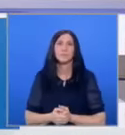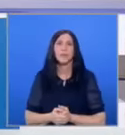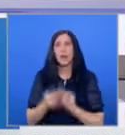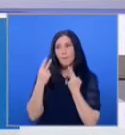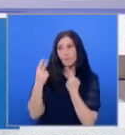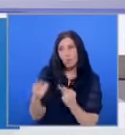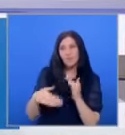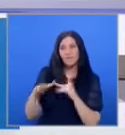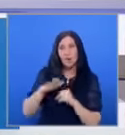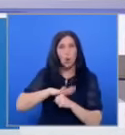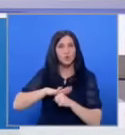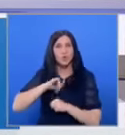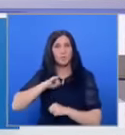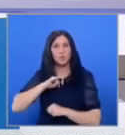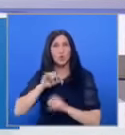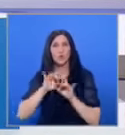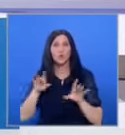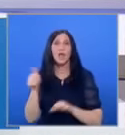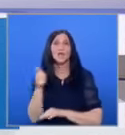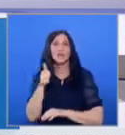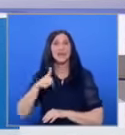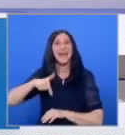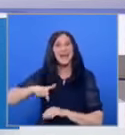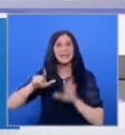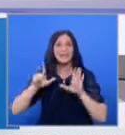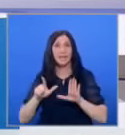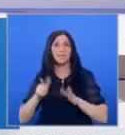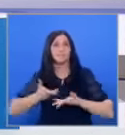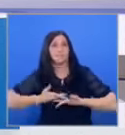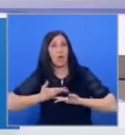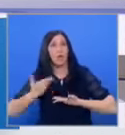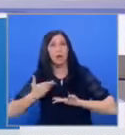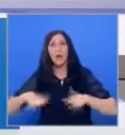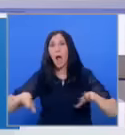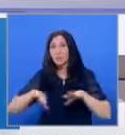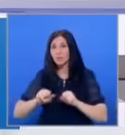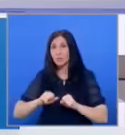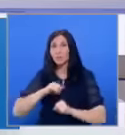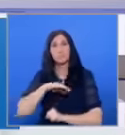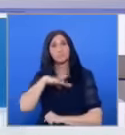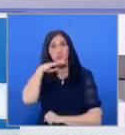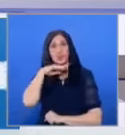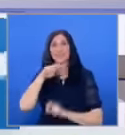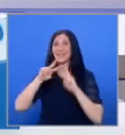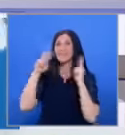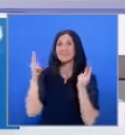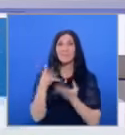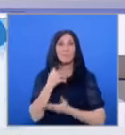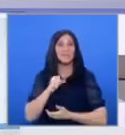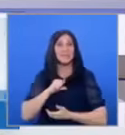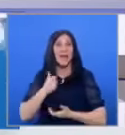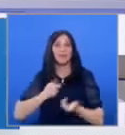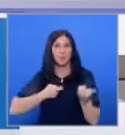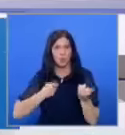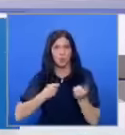Поглед сега и върху основните международни новини. Лидерите на G7 декларираха ангажимент да постигнат свят без ядрени